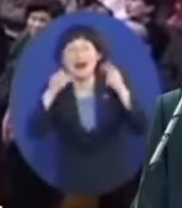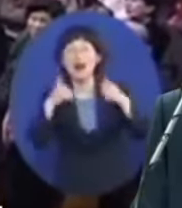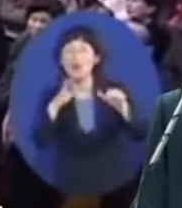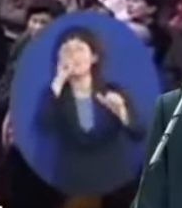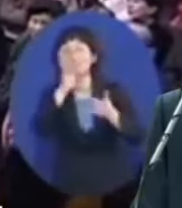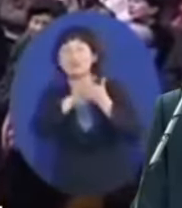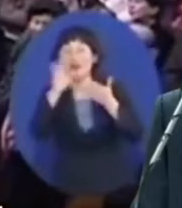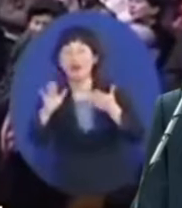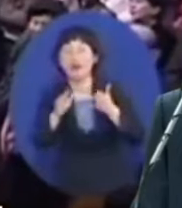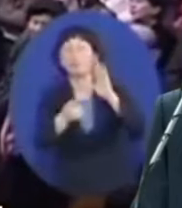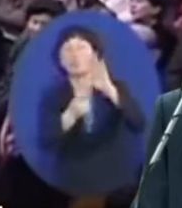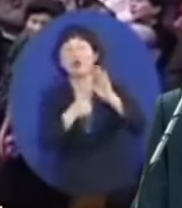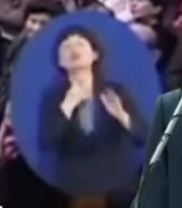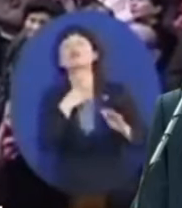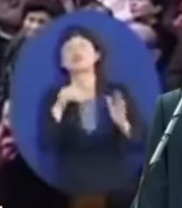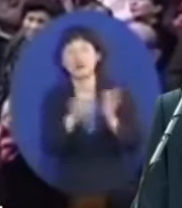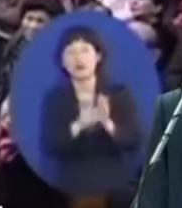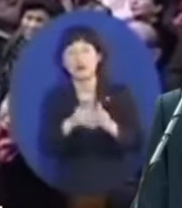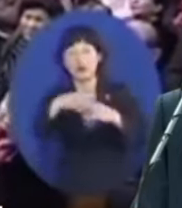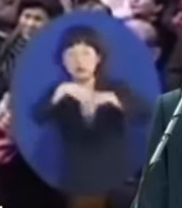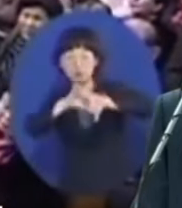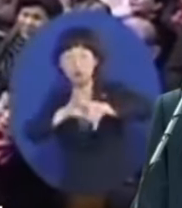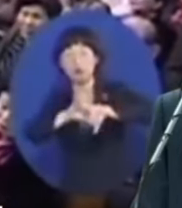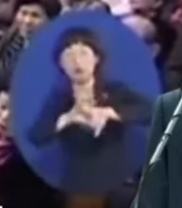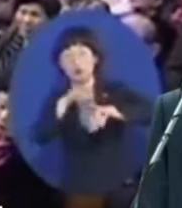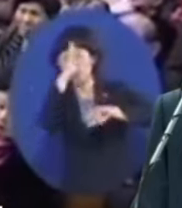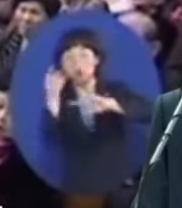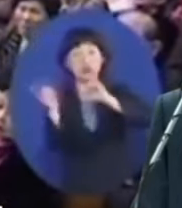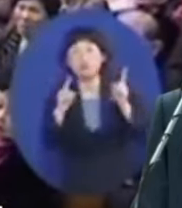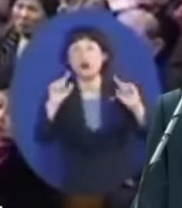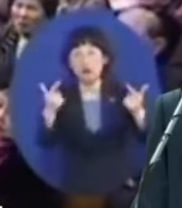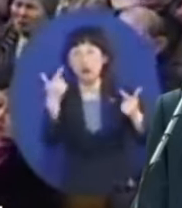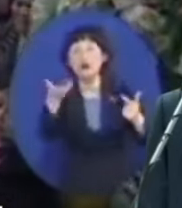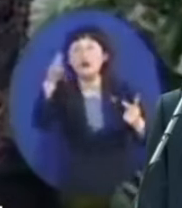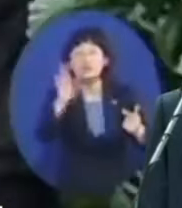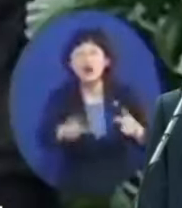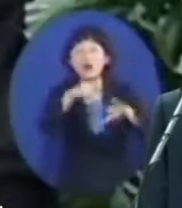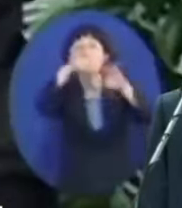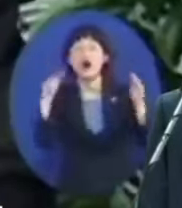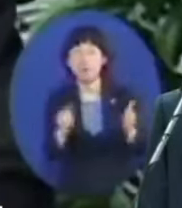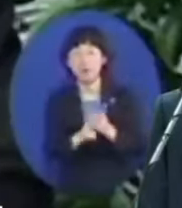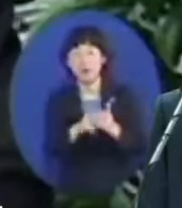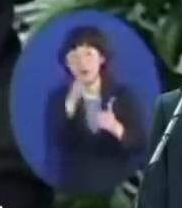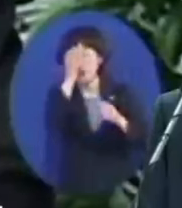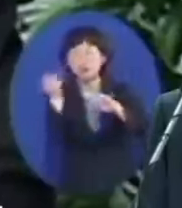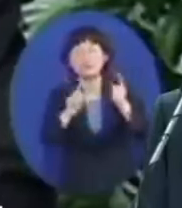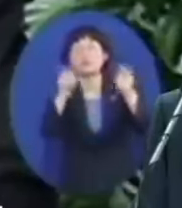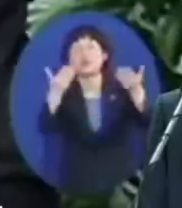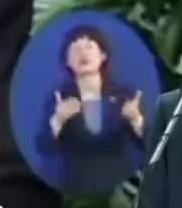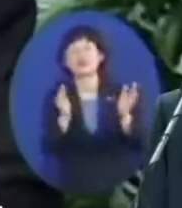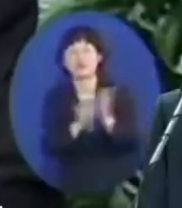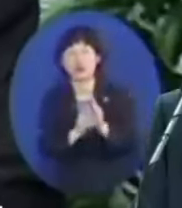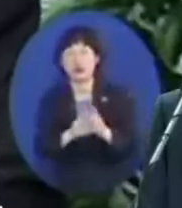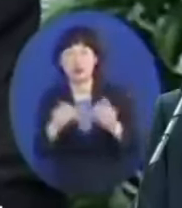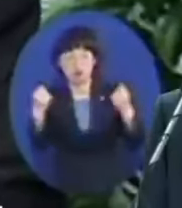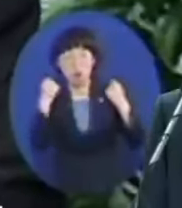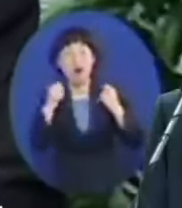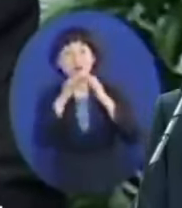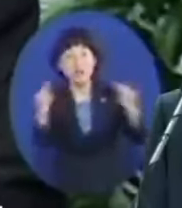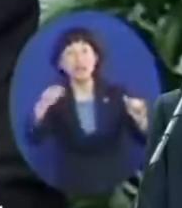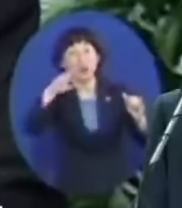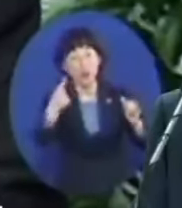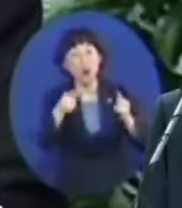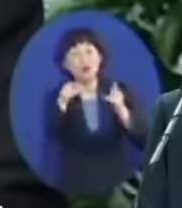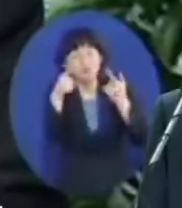그 전신마비는 낫지 않았습니다. 그러나 마음이 고침을 받았는 것입니다. 건강한 사람도